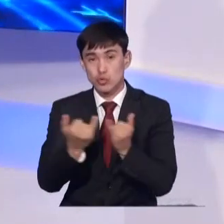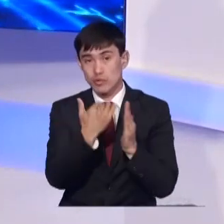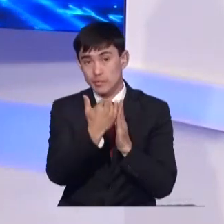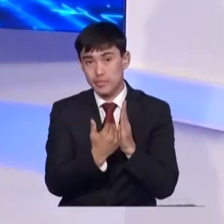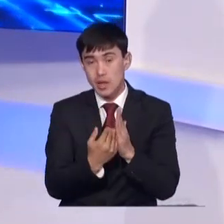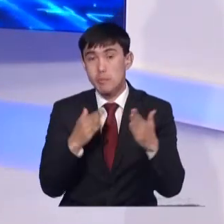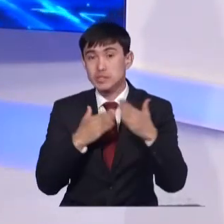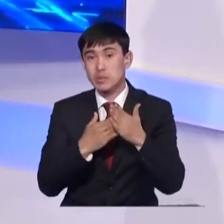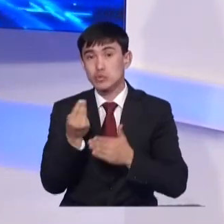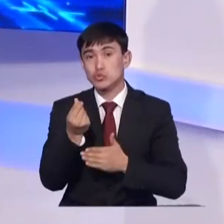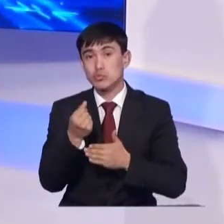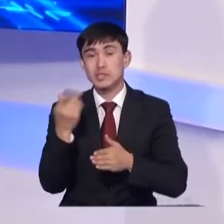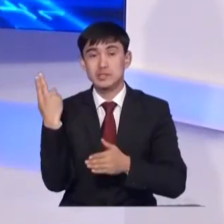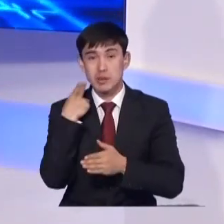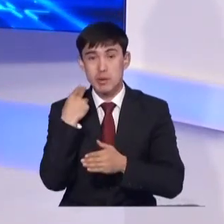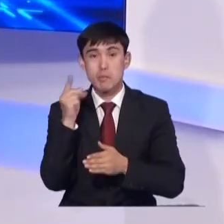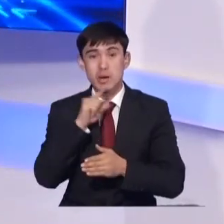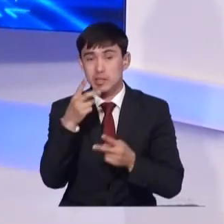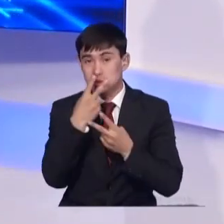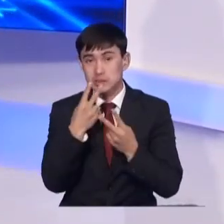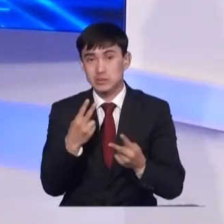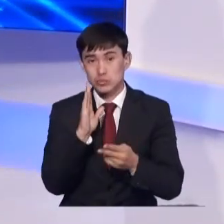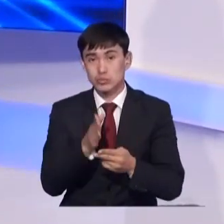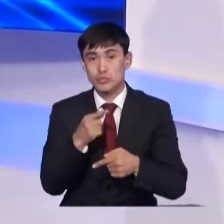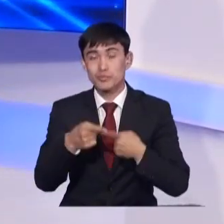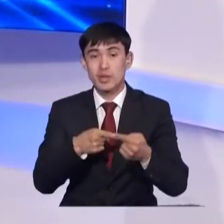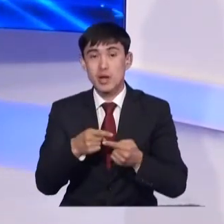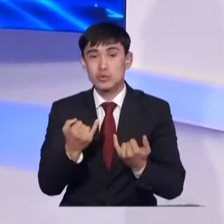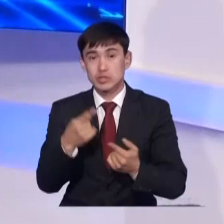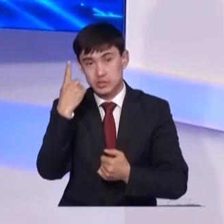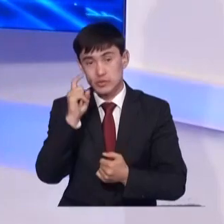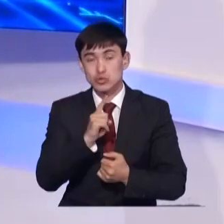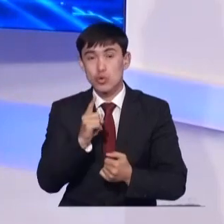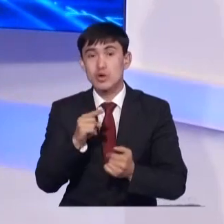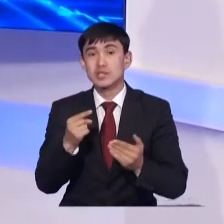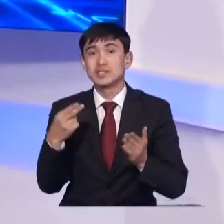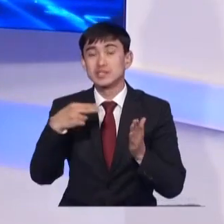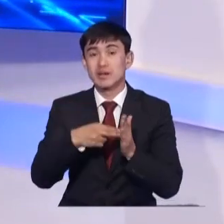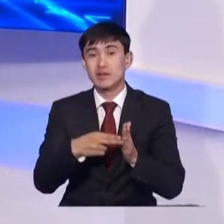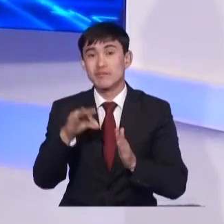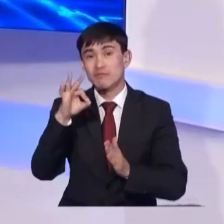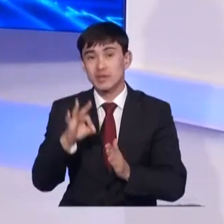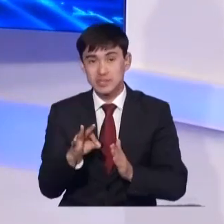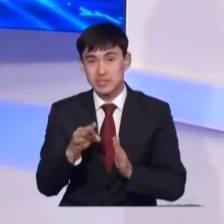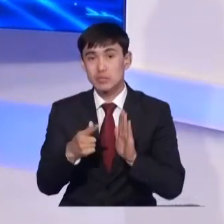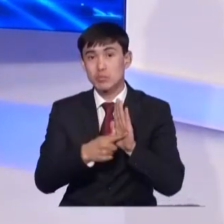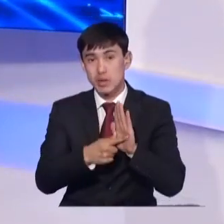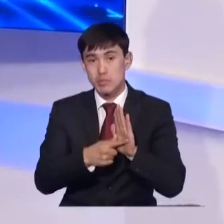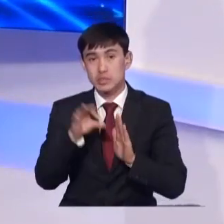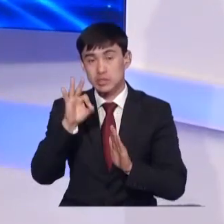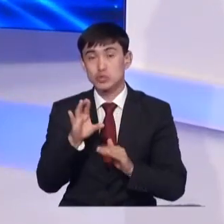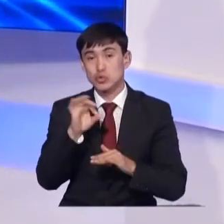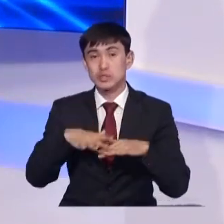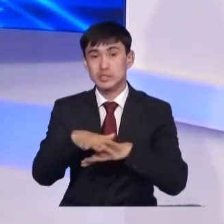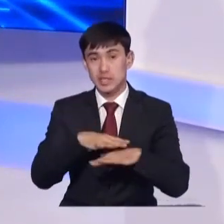условия максимальная сумма займа Пока не на рассмотрении однако уже известно что ставка вознаграждения 7% для социально